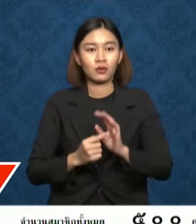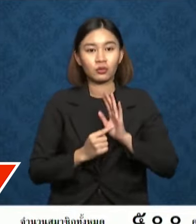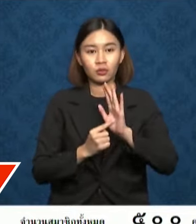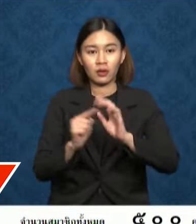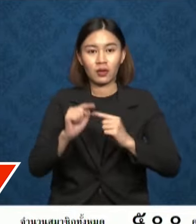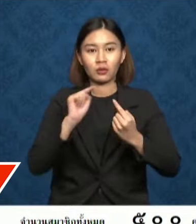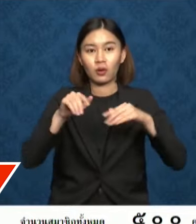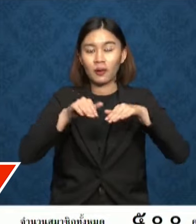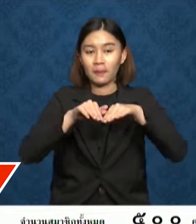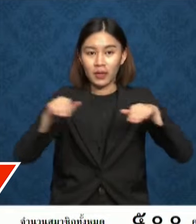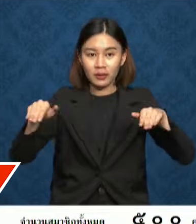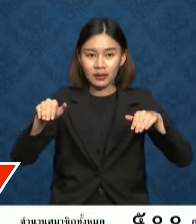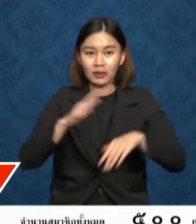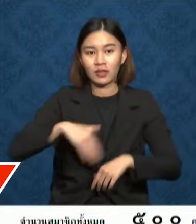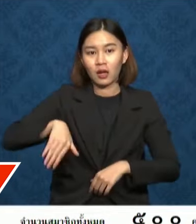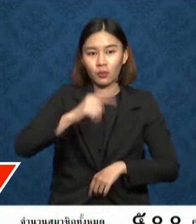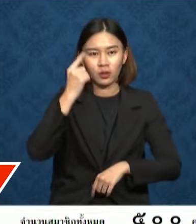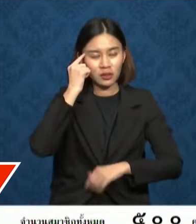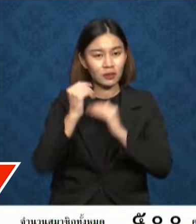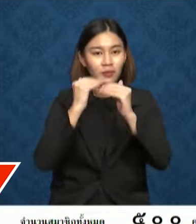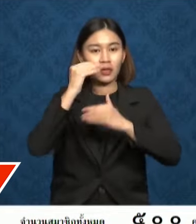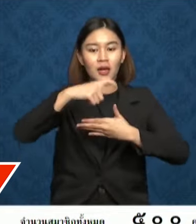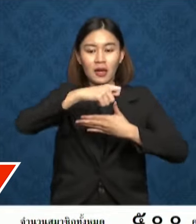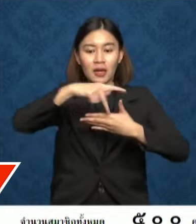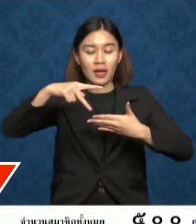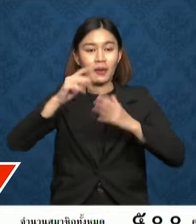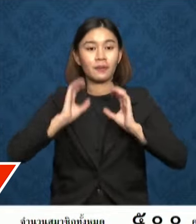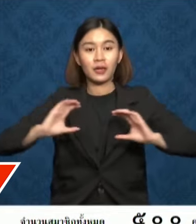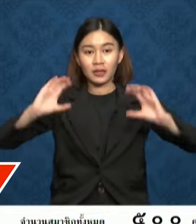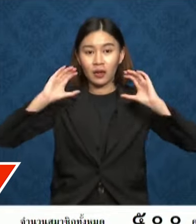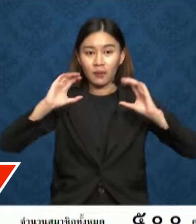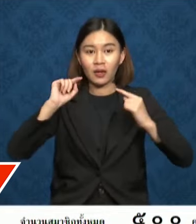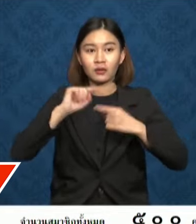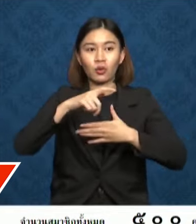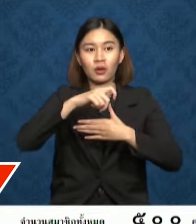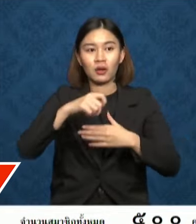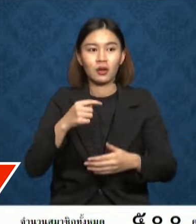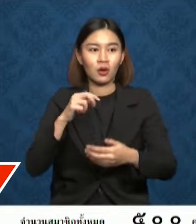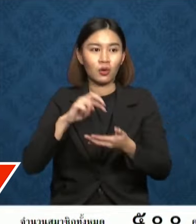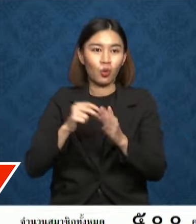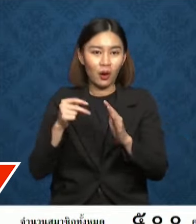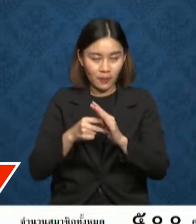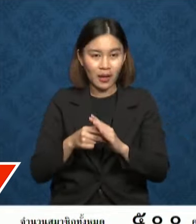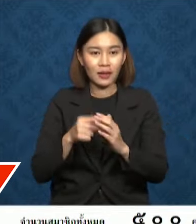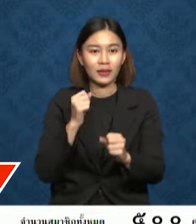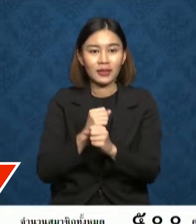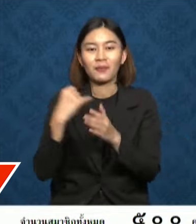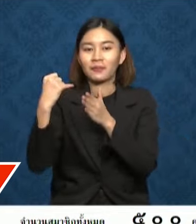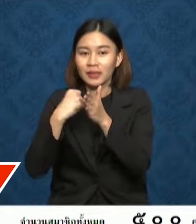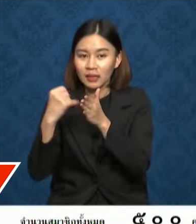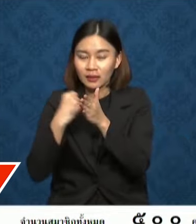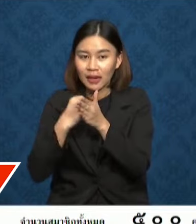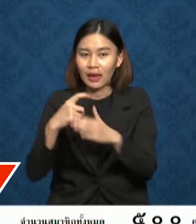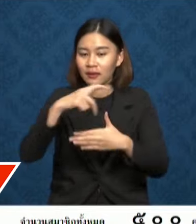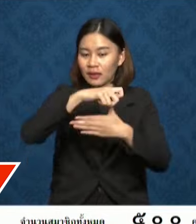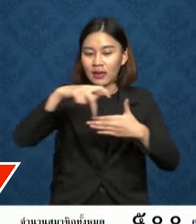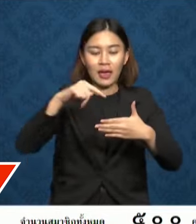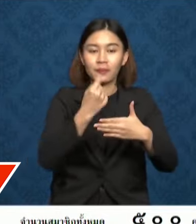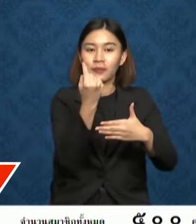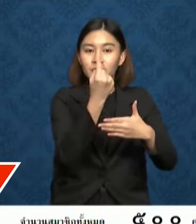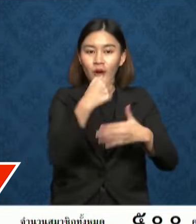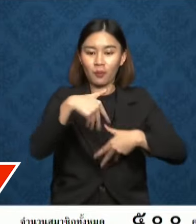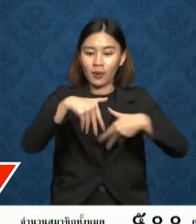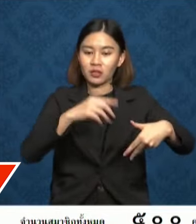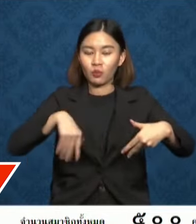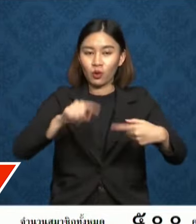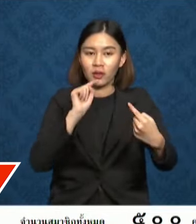นเรื่องของมาตรการที่เราควจะพฒนาแทางรัฐ ให้เป็ทางรฐของประชาชจิๆให้เป็แแอเดีวที่ประชา